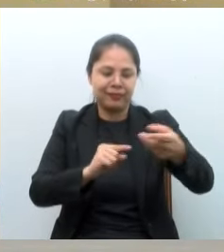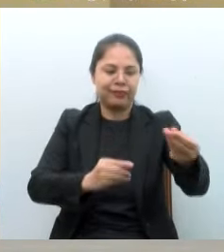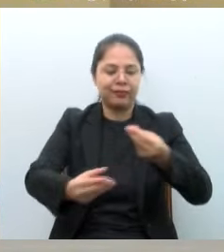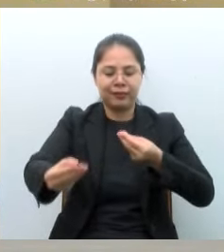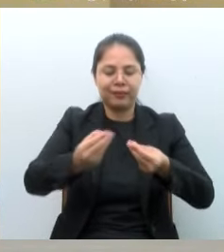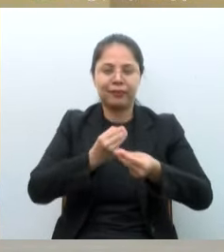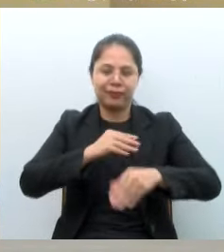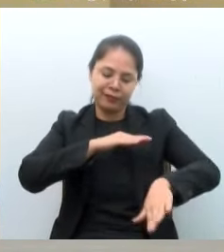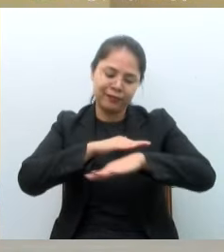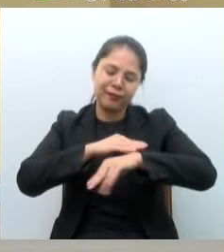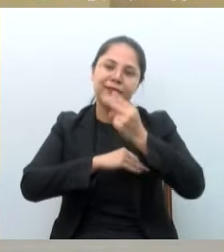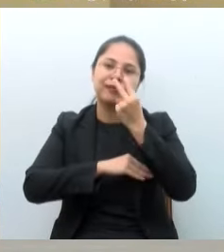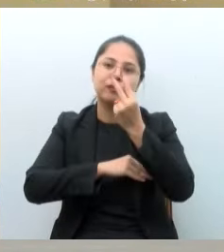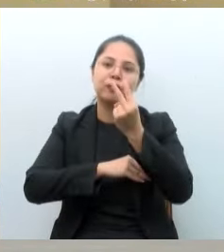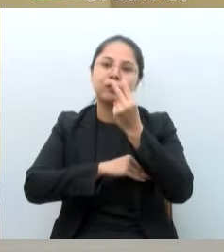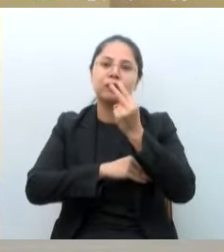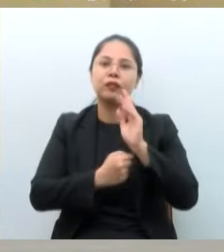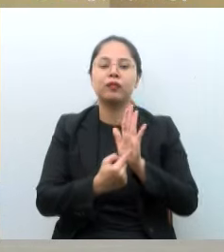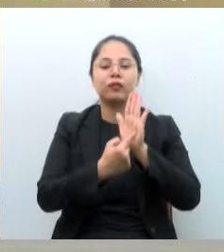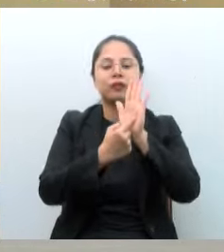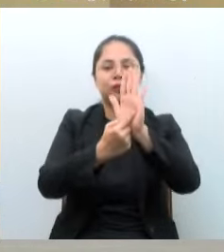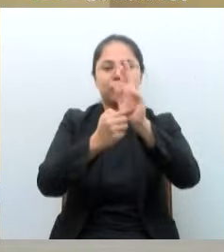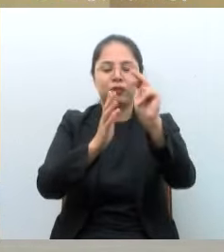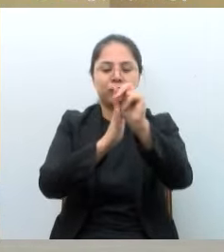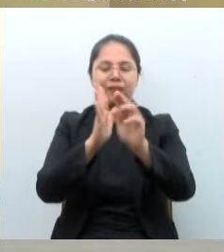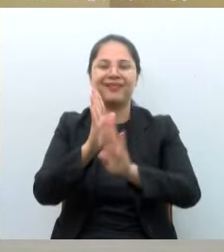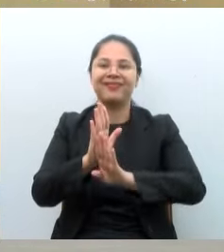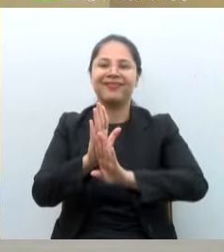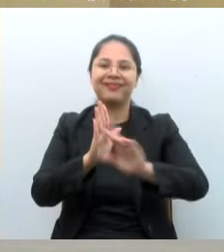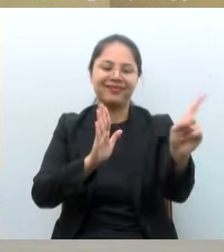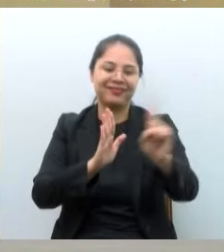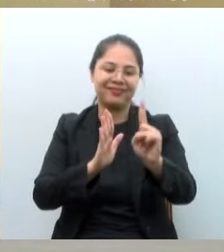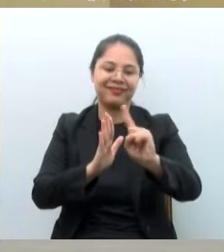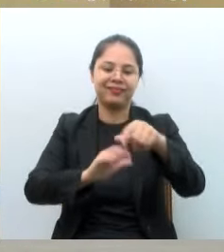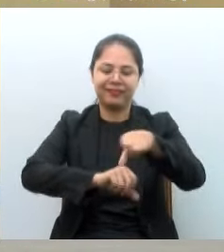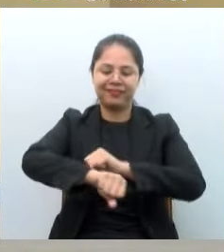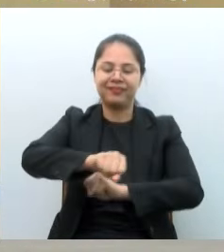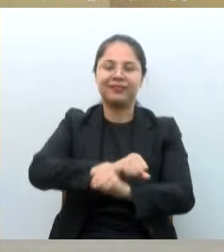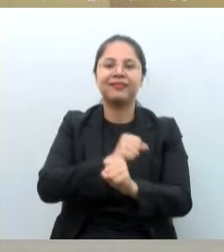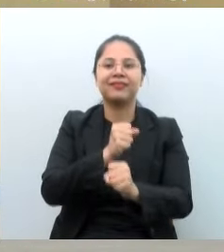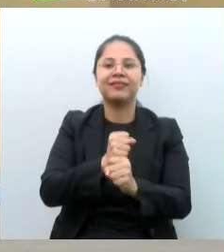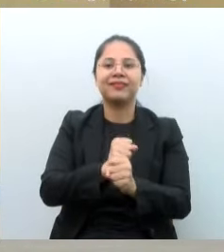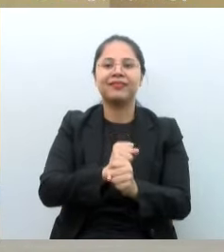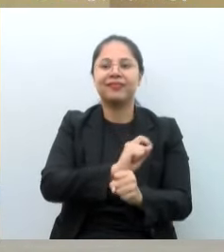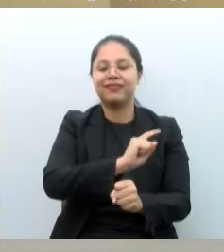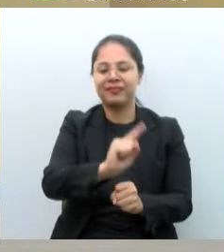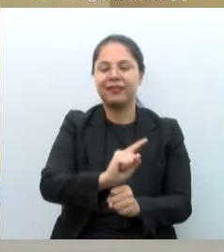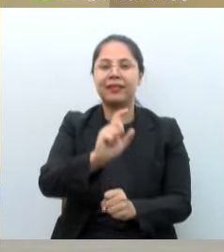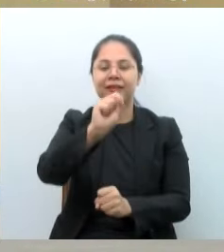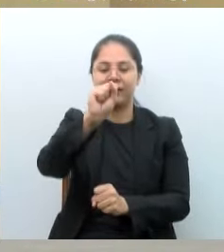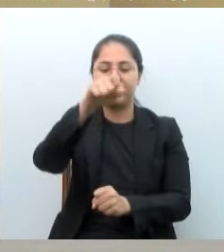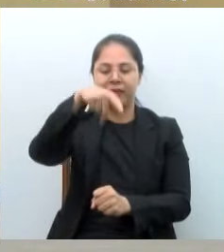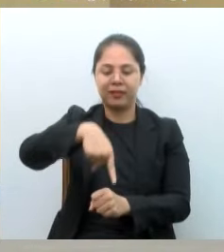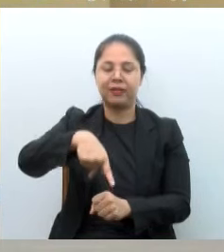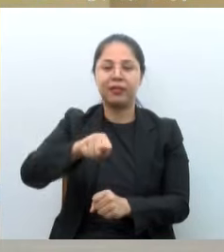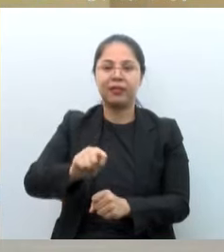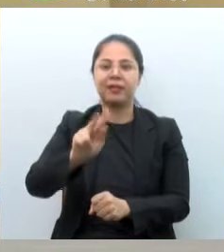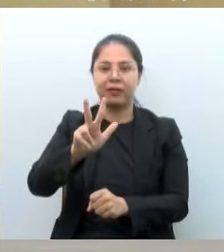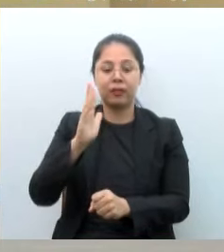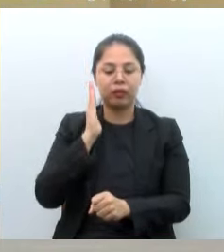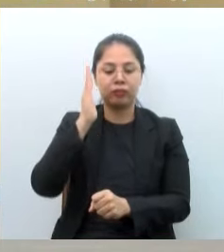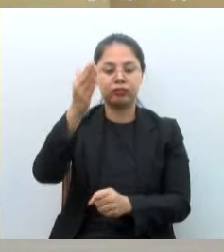ณาว่าจะมีข้อเสนอในเชิงนโยบายในเชิงการปฏิบัติงานให้สพท.นำไปปรับปรุงห